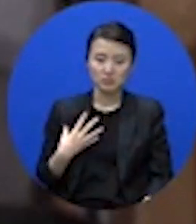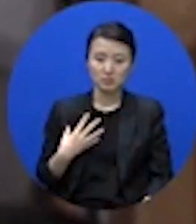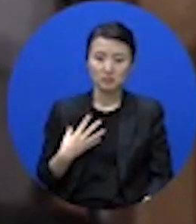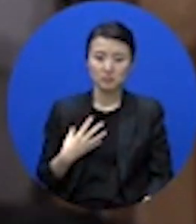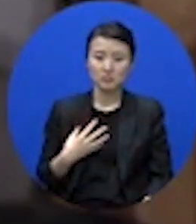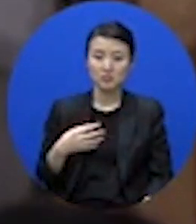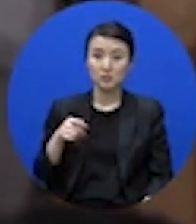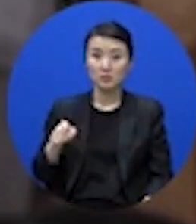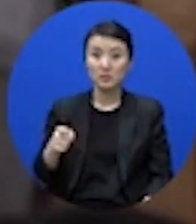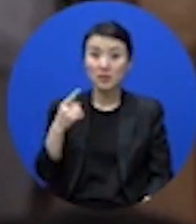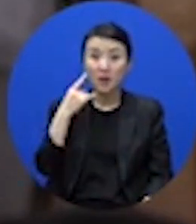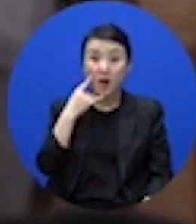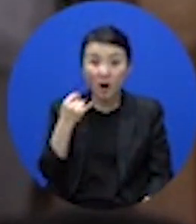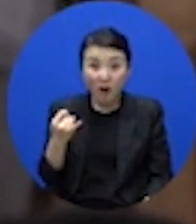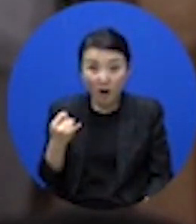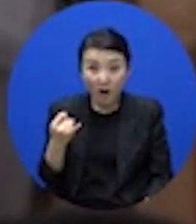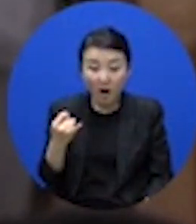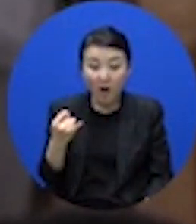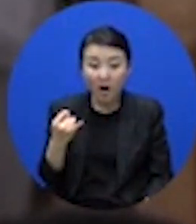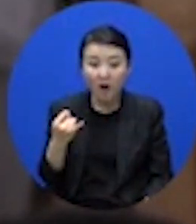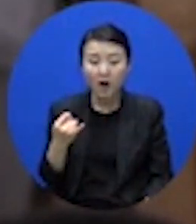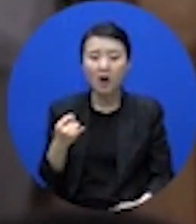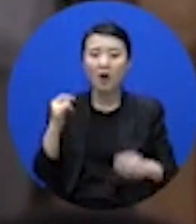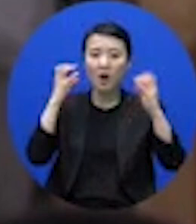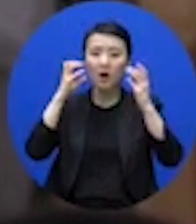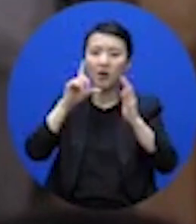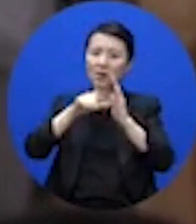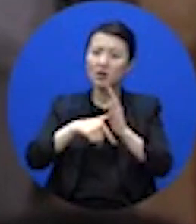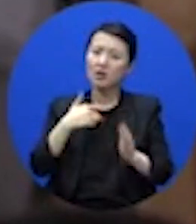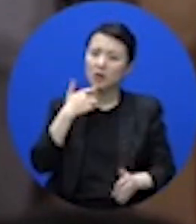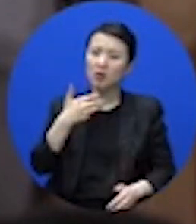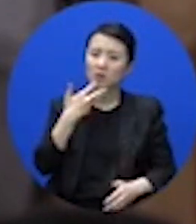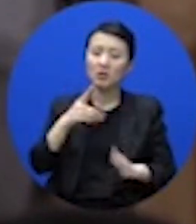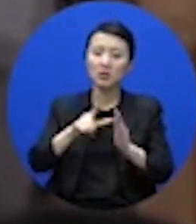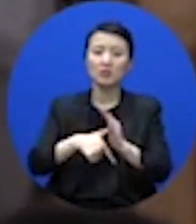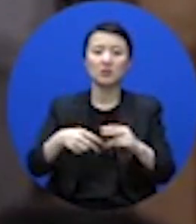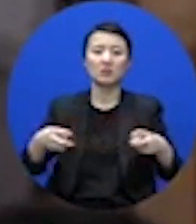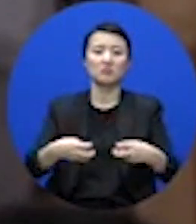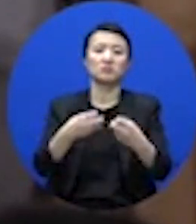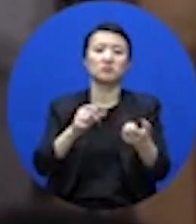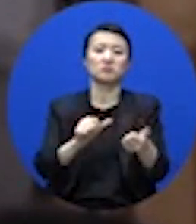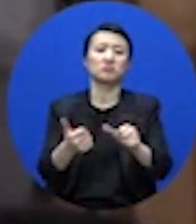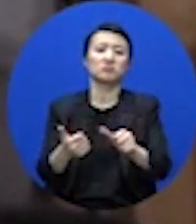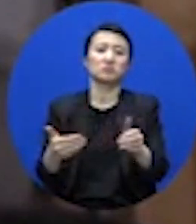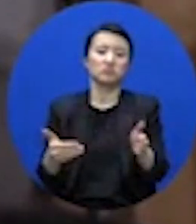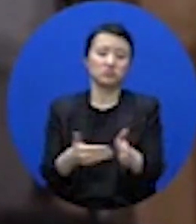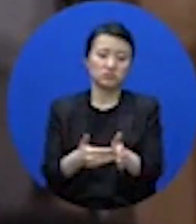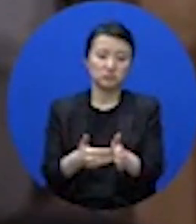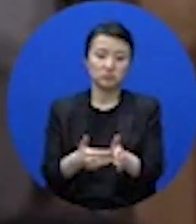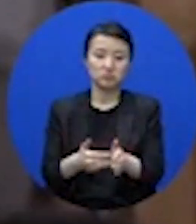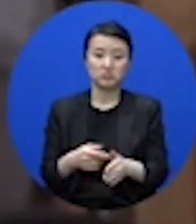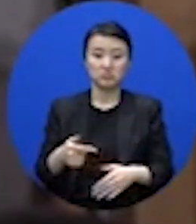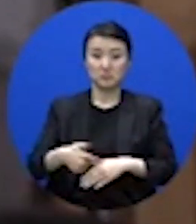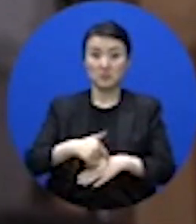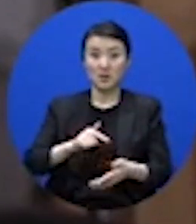그 엄마가 exactly 어릴 때 한 7, 8살 때 교통사고로 돌아가셨대요. 근데 그